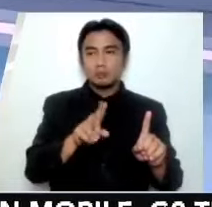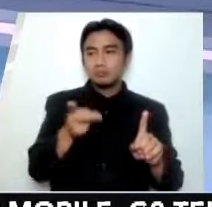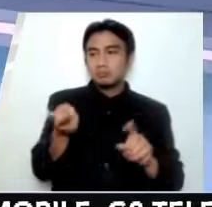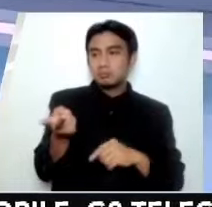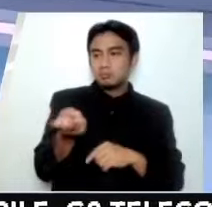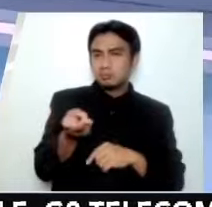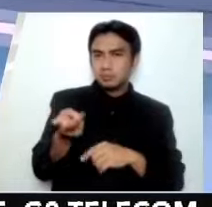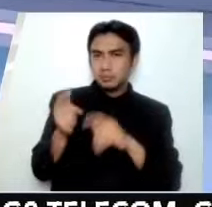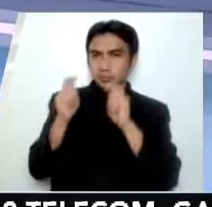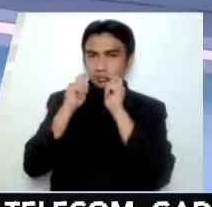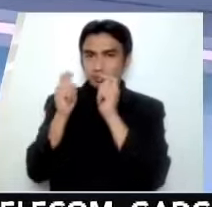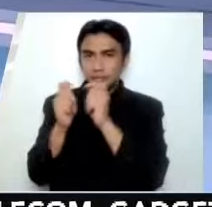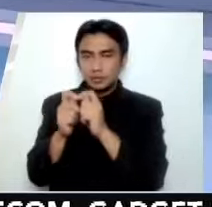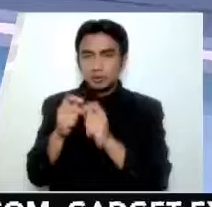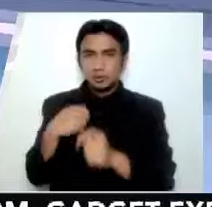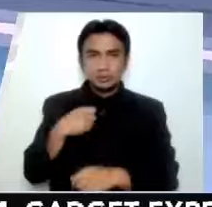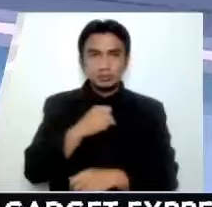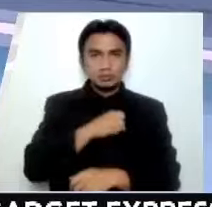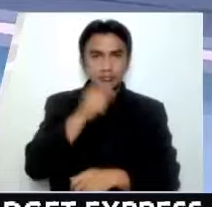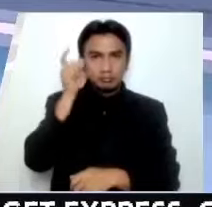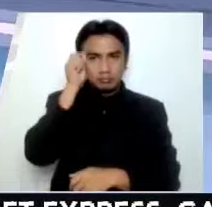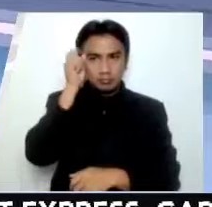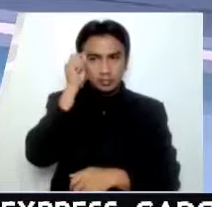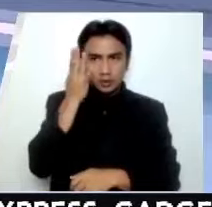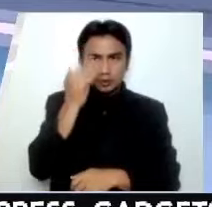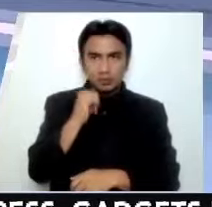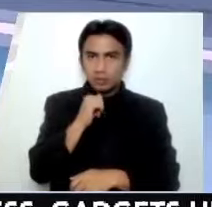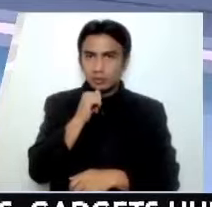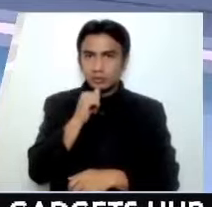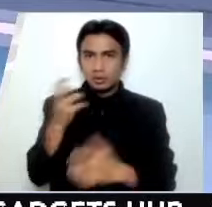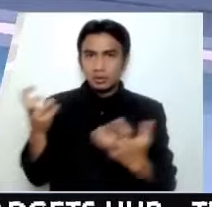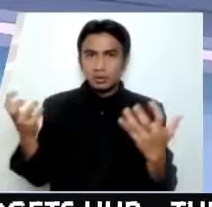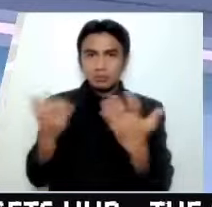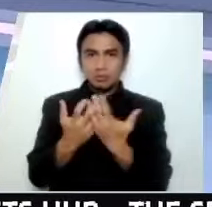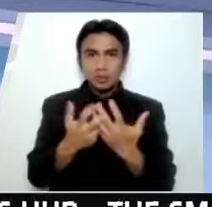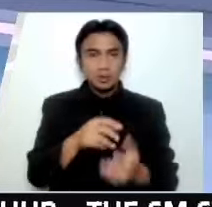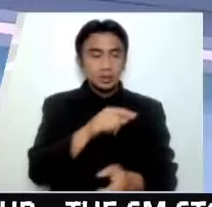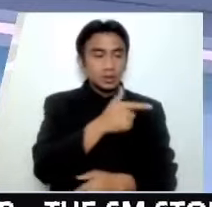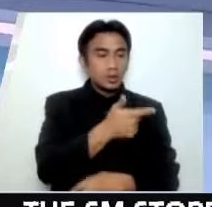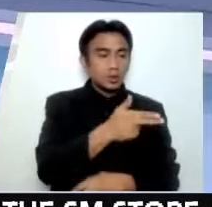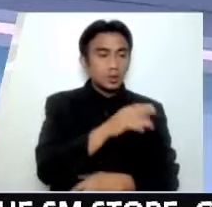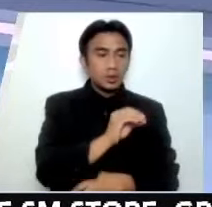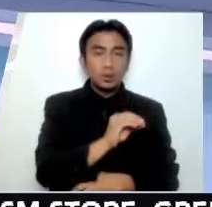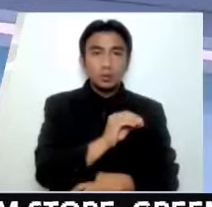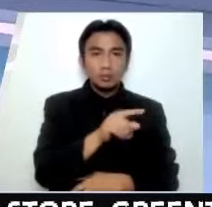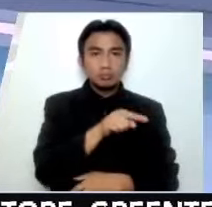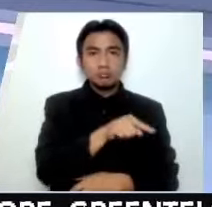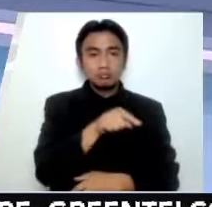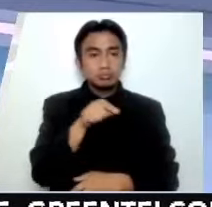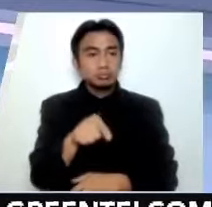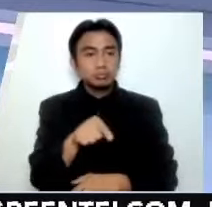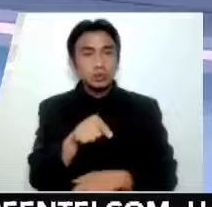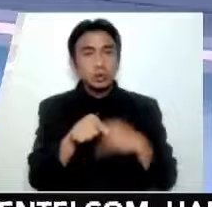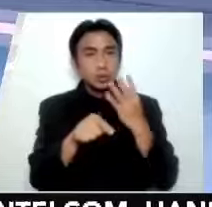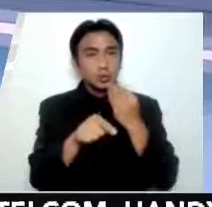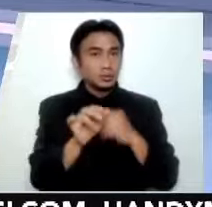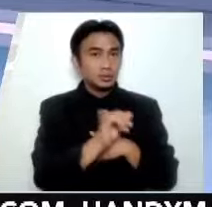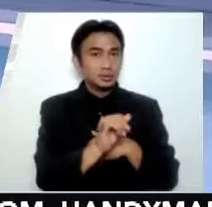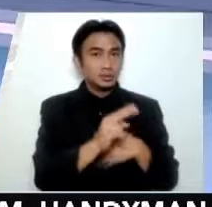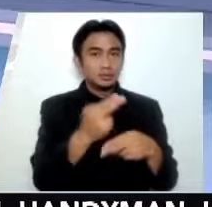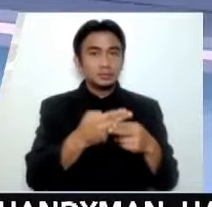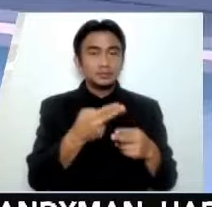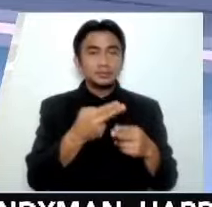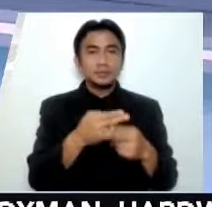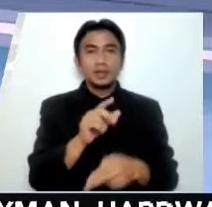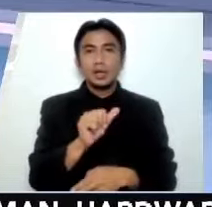isang senador kung bakit hindi tugma ang fingerprint ni Mayor Goh at ang katukayo niyang si Alice Liel Goh na taga